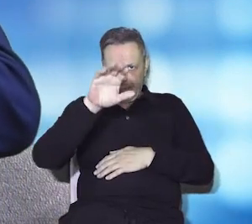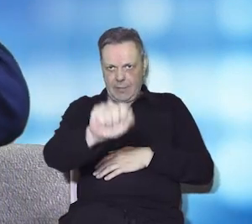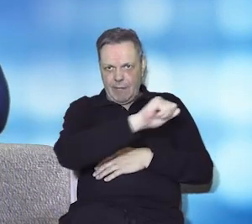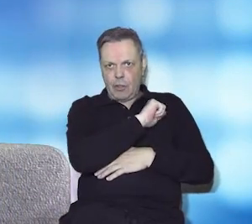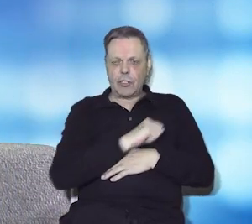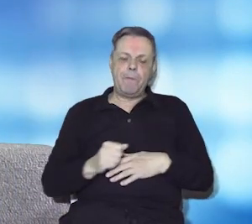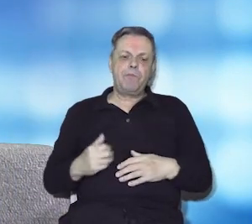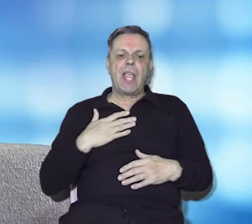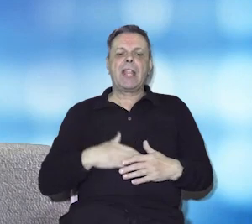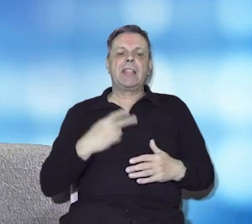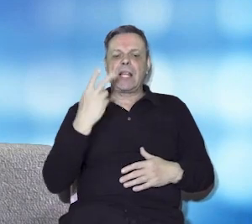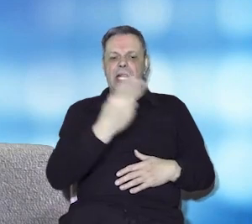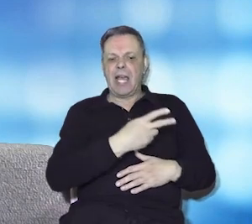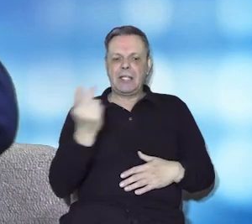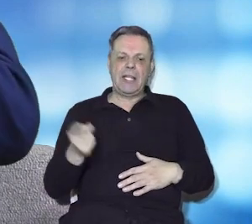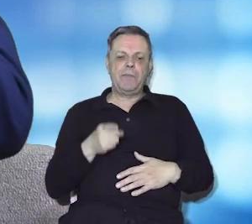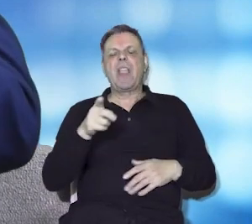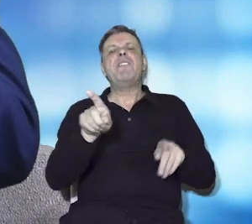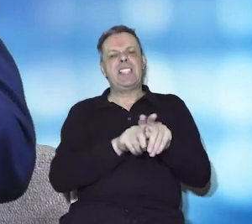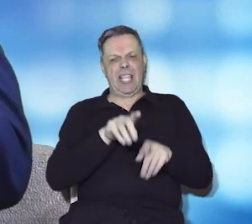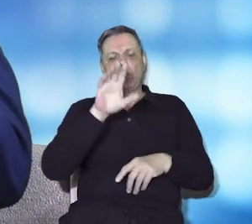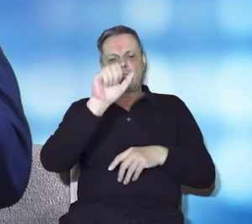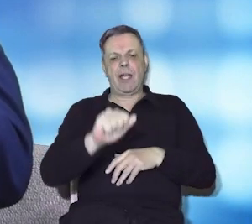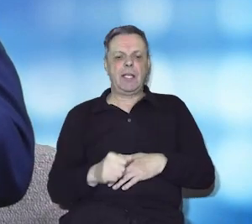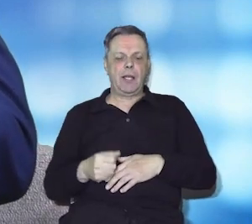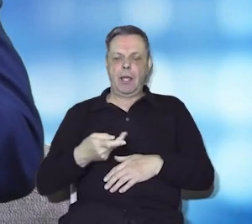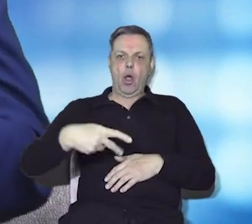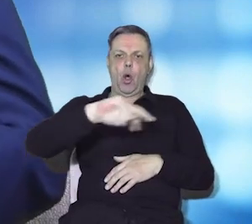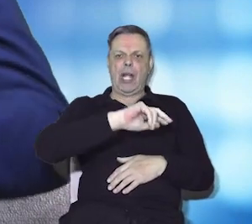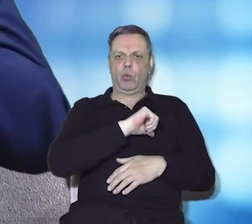Dragi gledateljice i gledatelji, sigurno ste vi shvatili. Okrenuti se sebi,